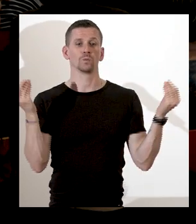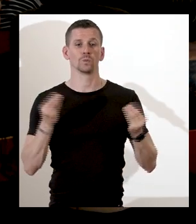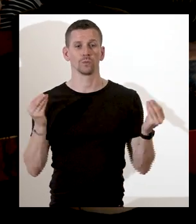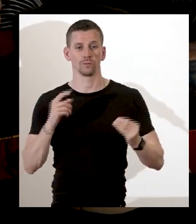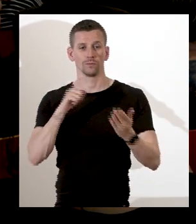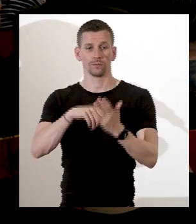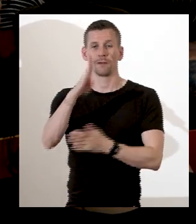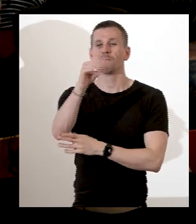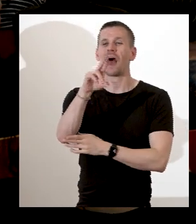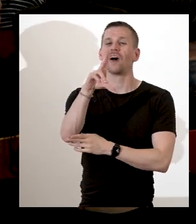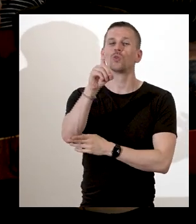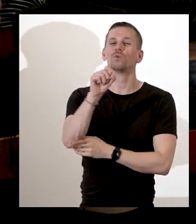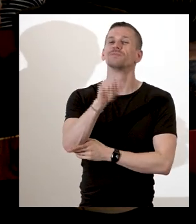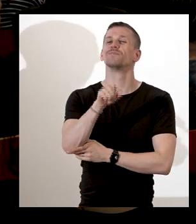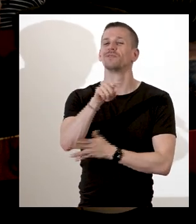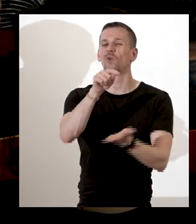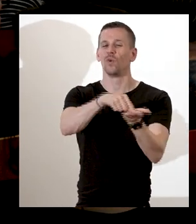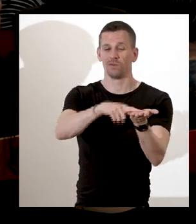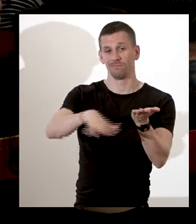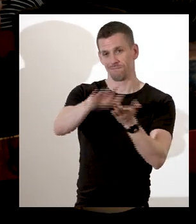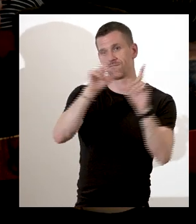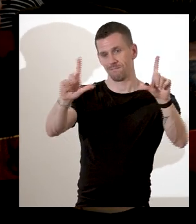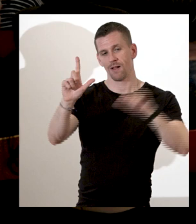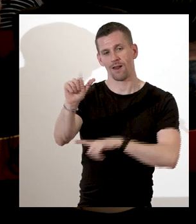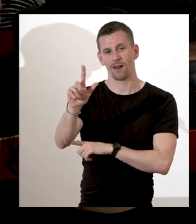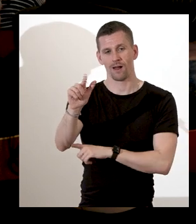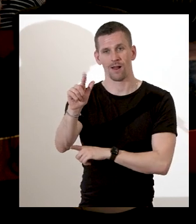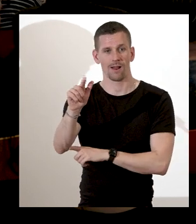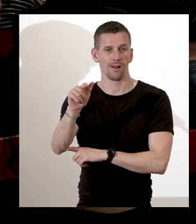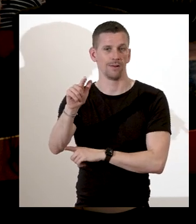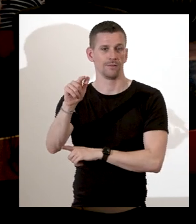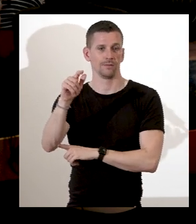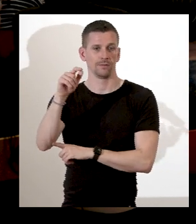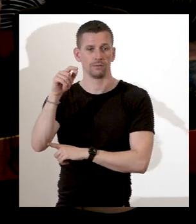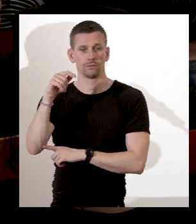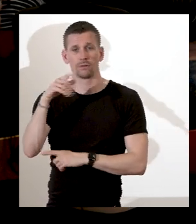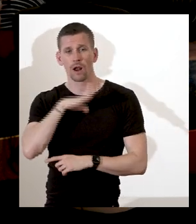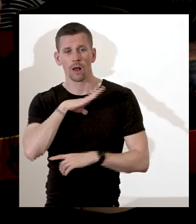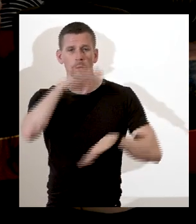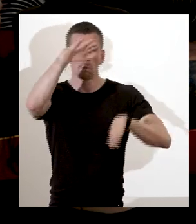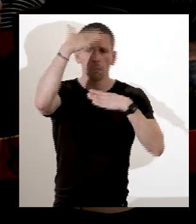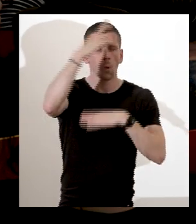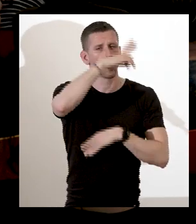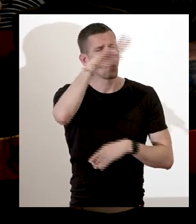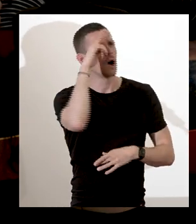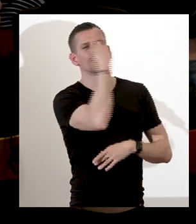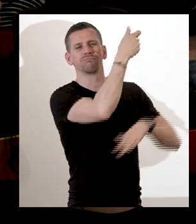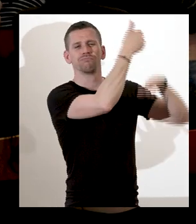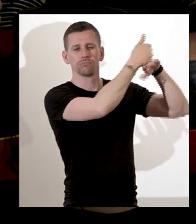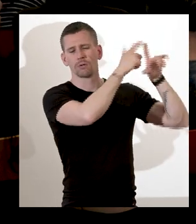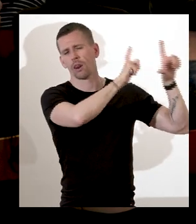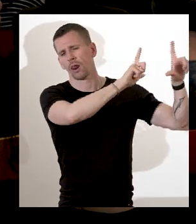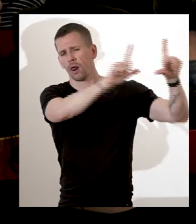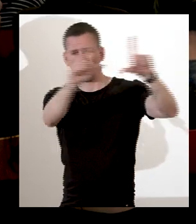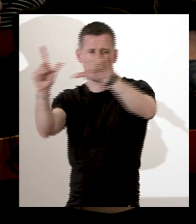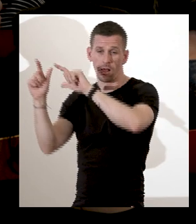a organisé une grande salle avec toute une série de portraits de souverains, des tableaux qui lui ont été offerts, des tableaux aussi qui représentent la